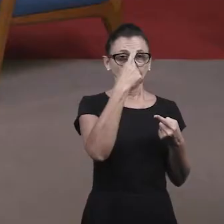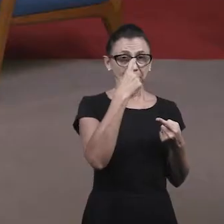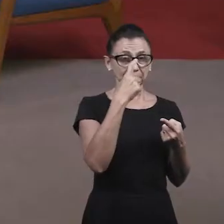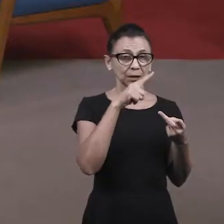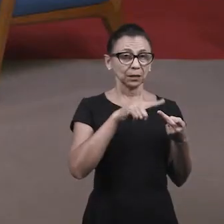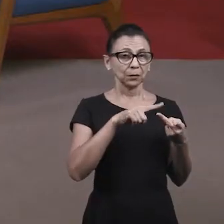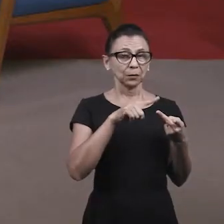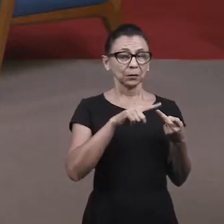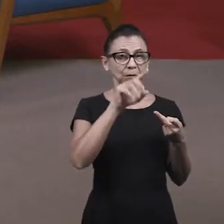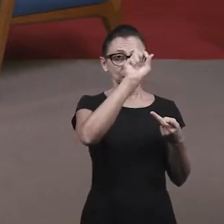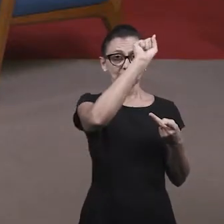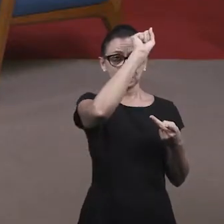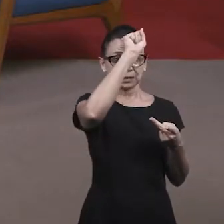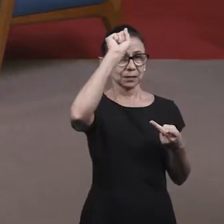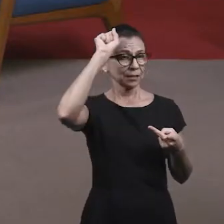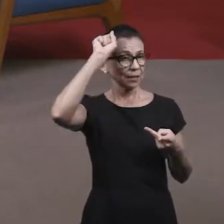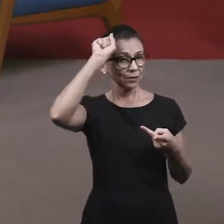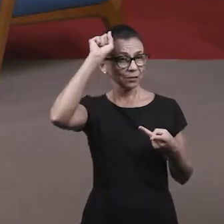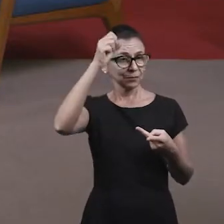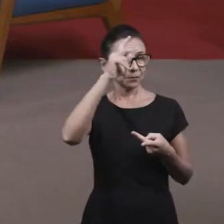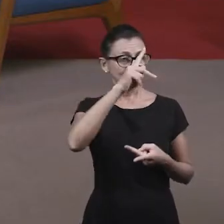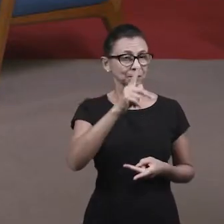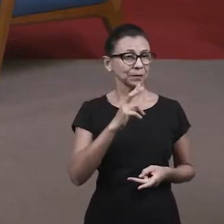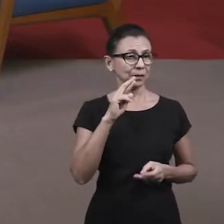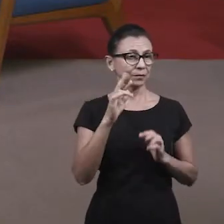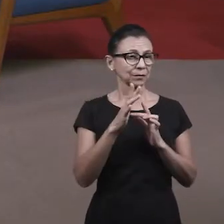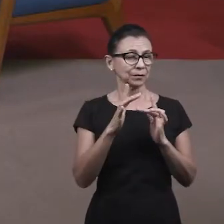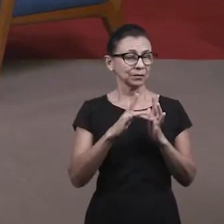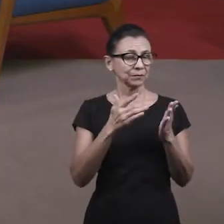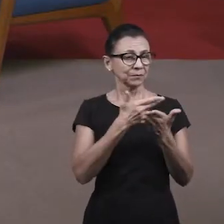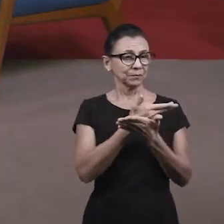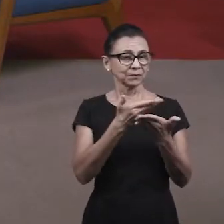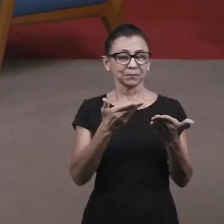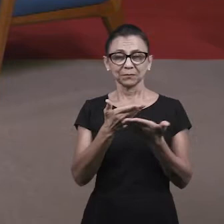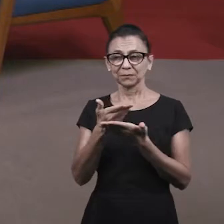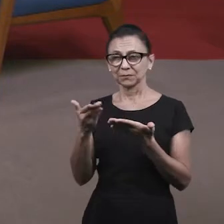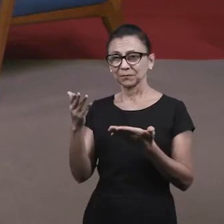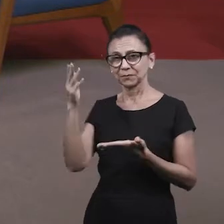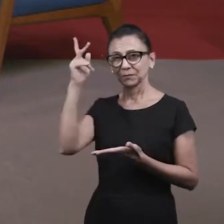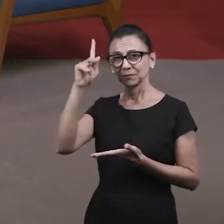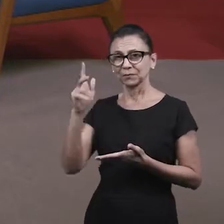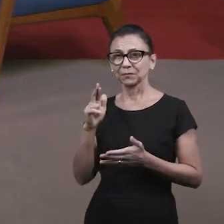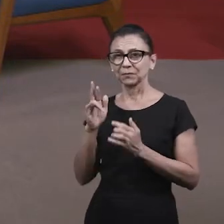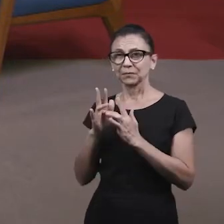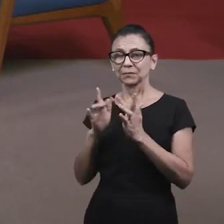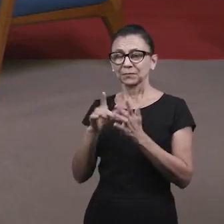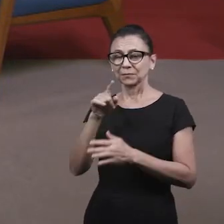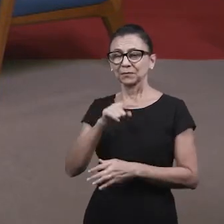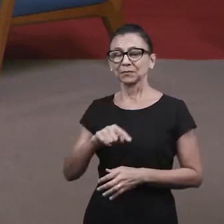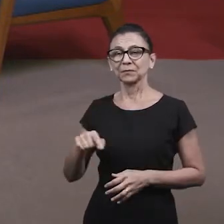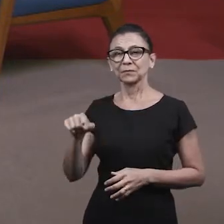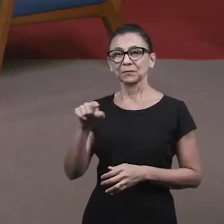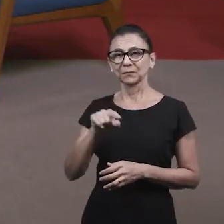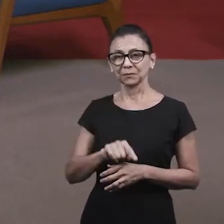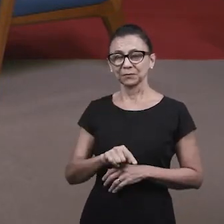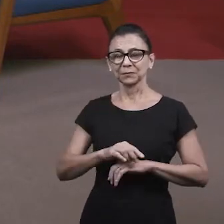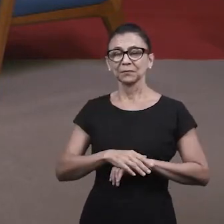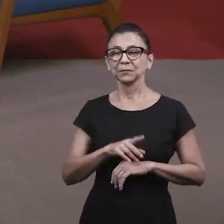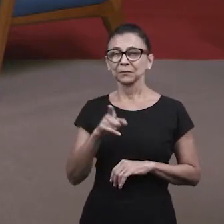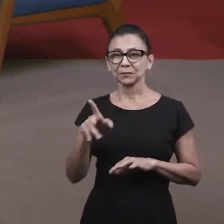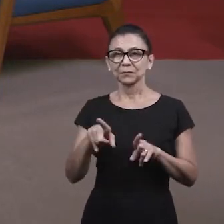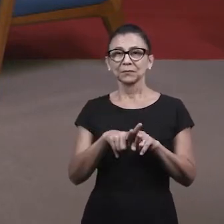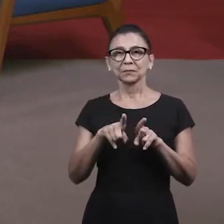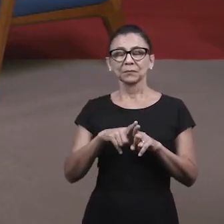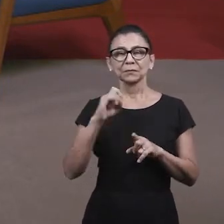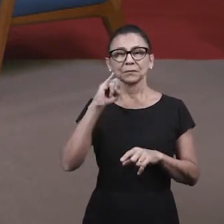dans nos studios, les pasteurs Daniel Moreira et Sérgio Souza, la paix du Seigneur, la paix du Seigneur Josias, Sérgio, la paix du Seigneur à tous, le bien-aimé,